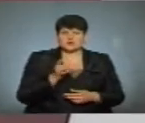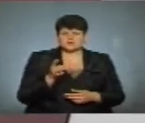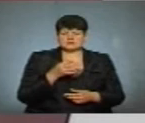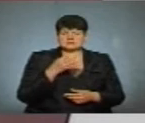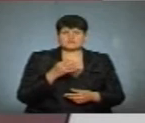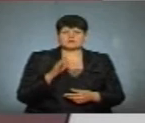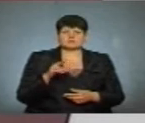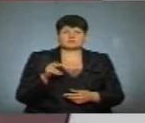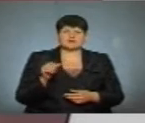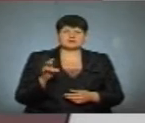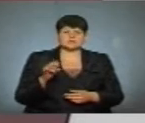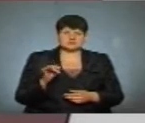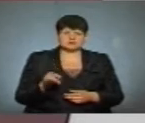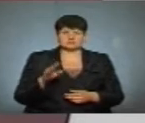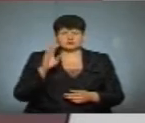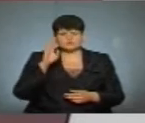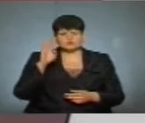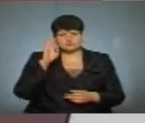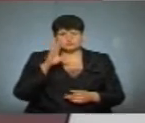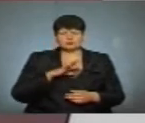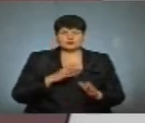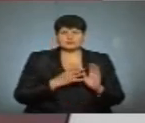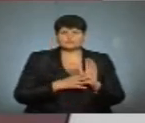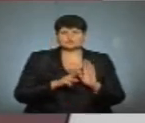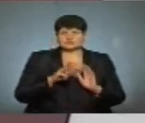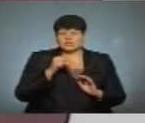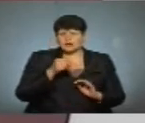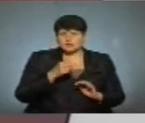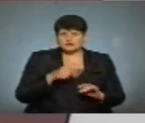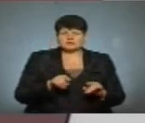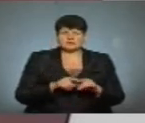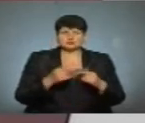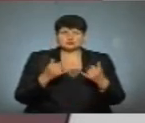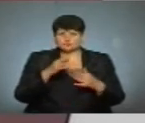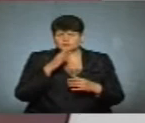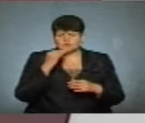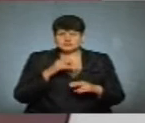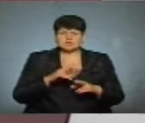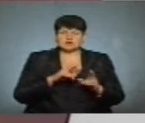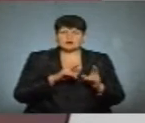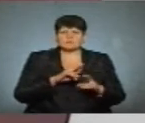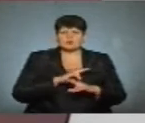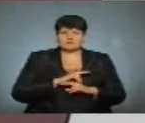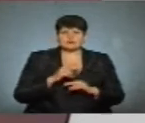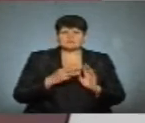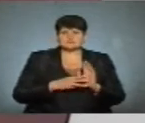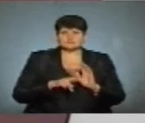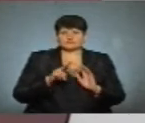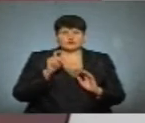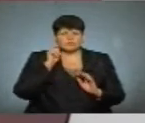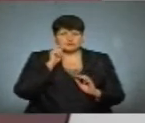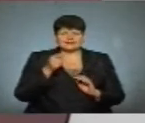Володимир Паничев. За його словами, чоловікові було 93 роки. Також сьогодні вночі помер 82-річний тернополянин, в